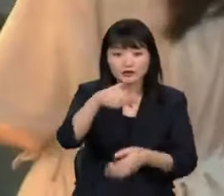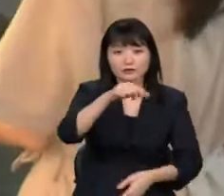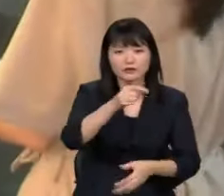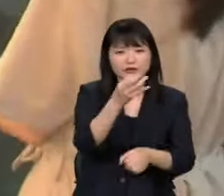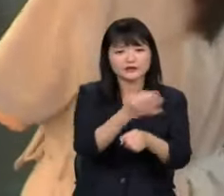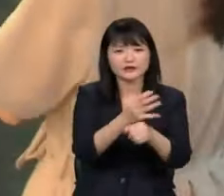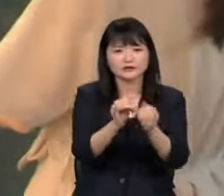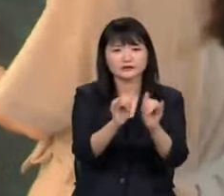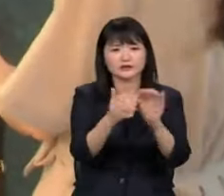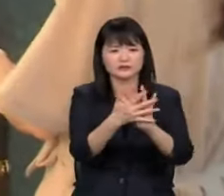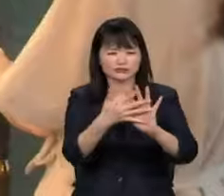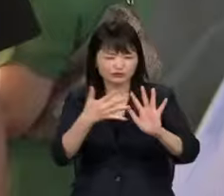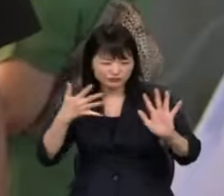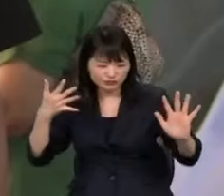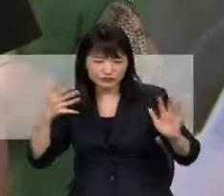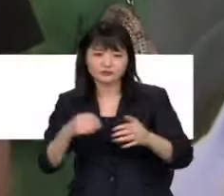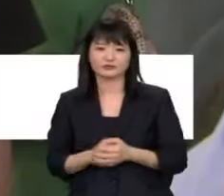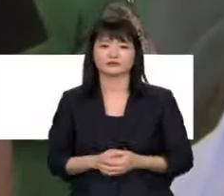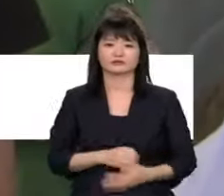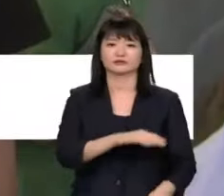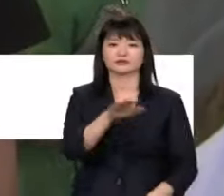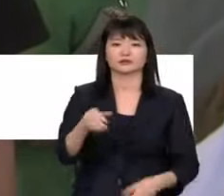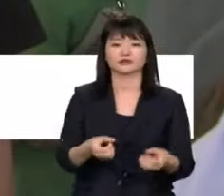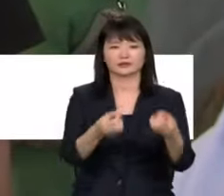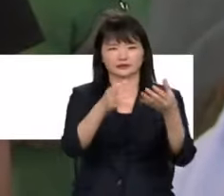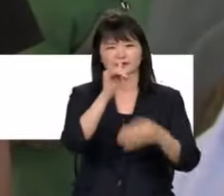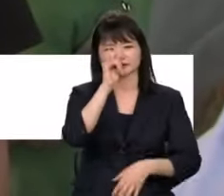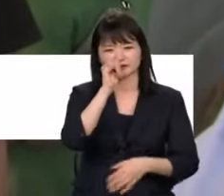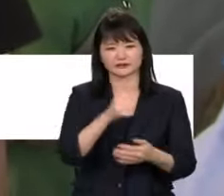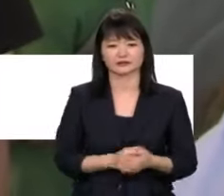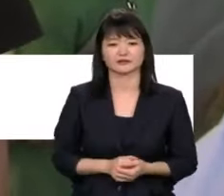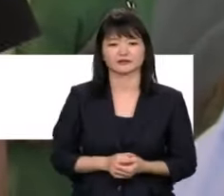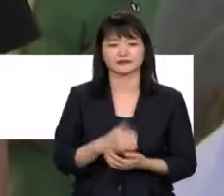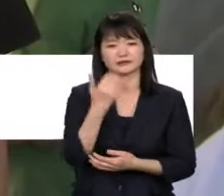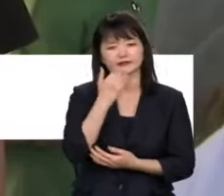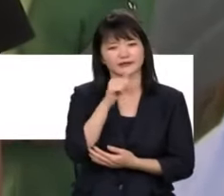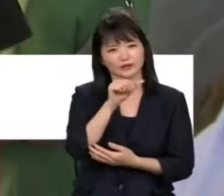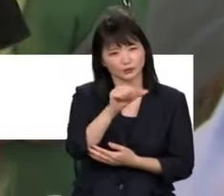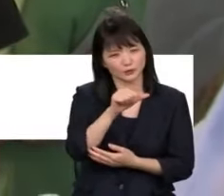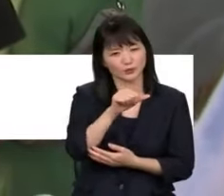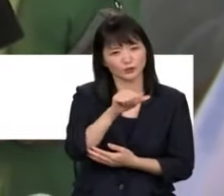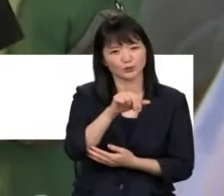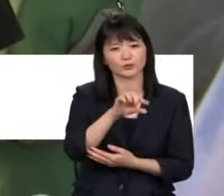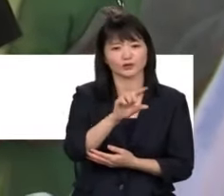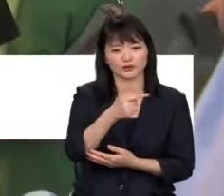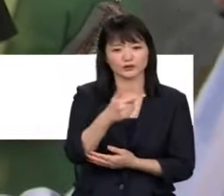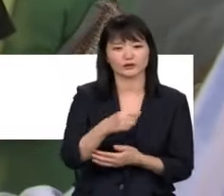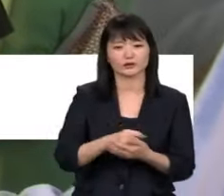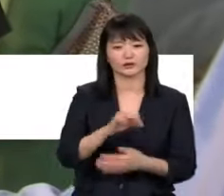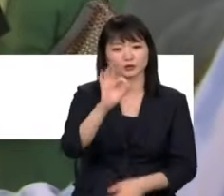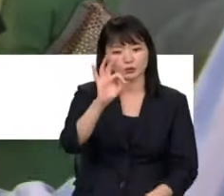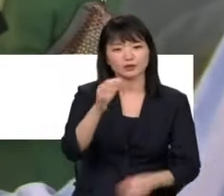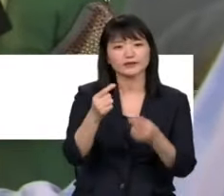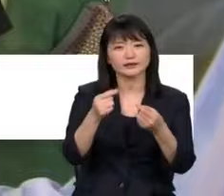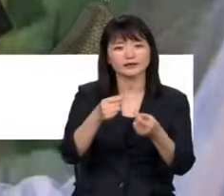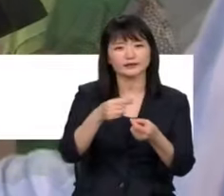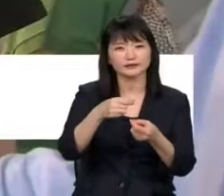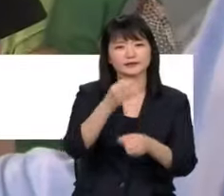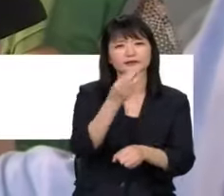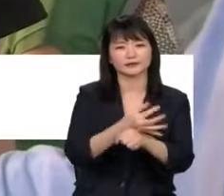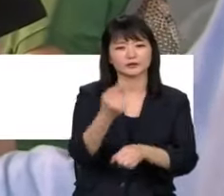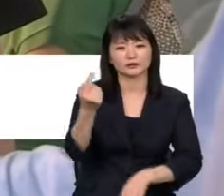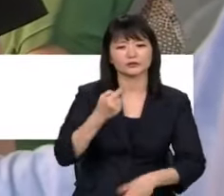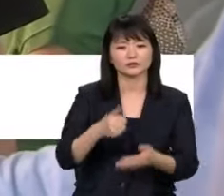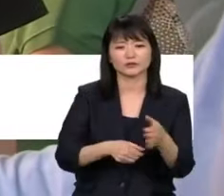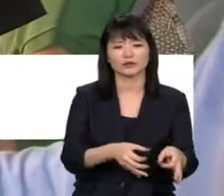늘어서 있습니다. 저희 제사가 있어가지고 오색전이랑 그 동그랑땡 같은 것 좀 사러 왔어요.